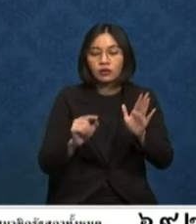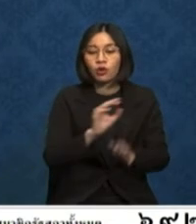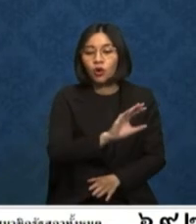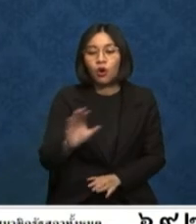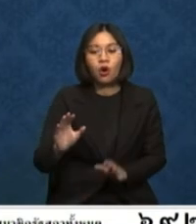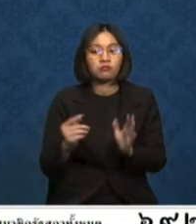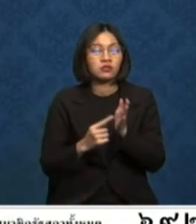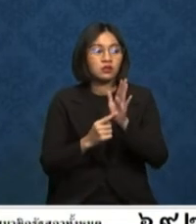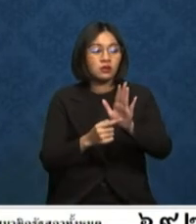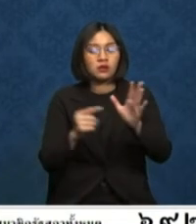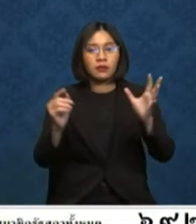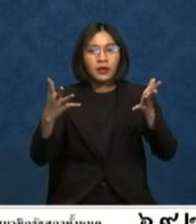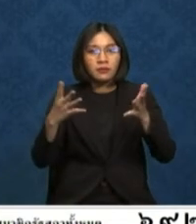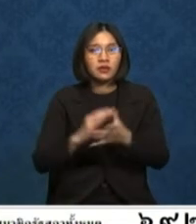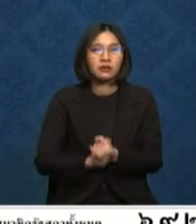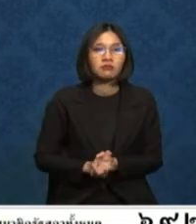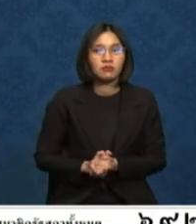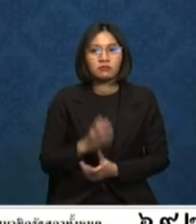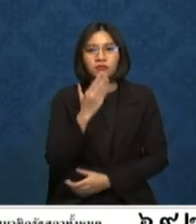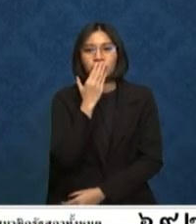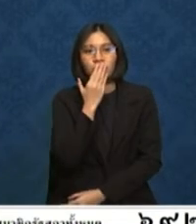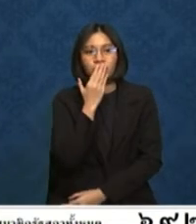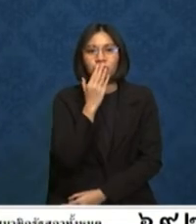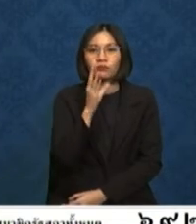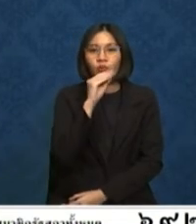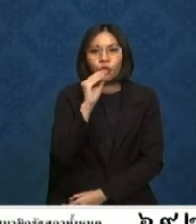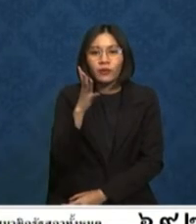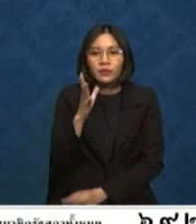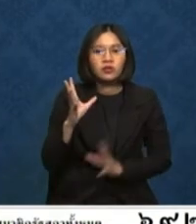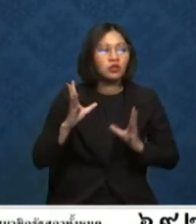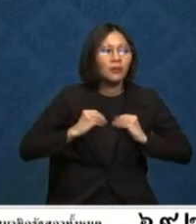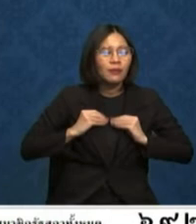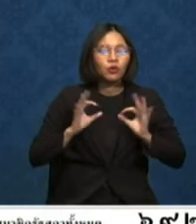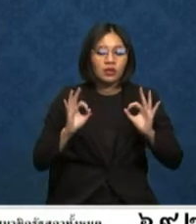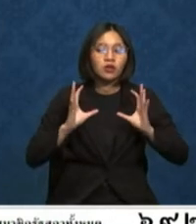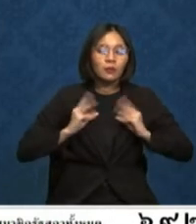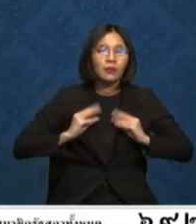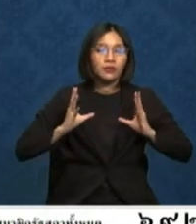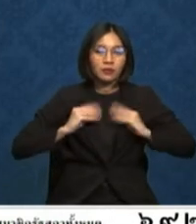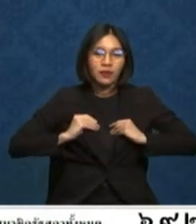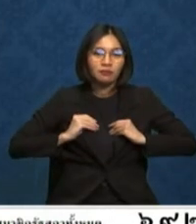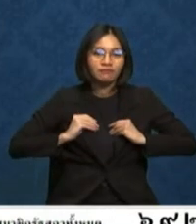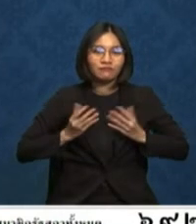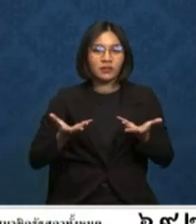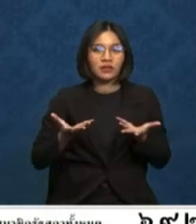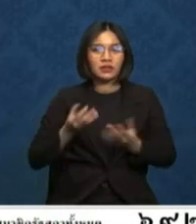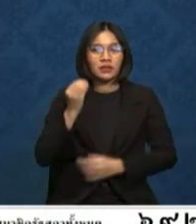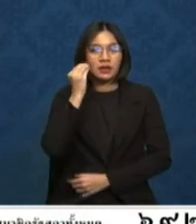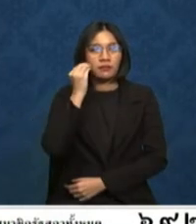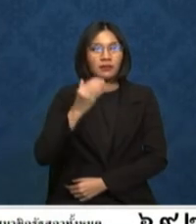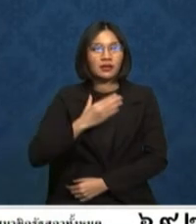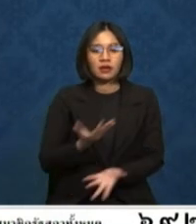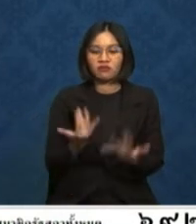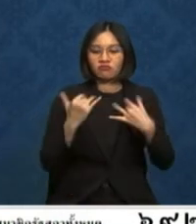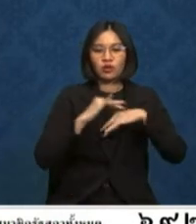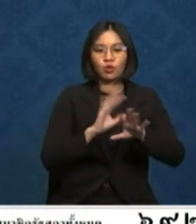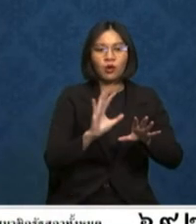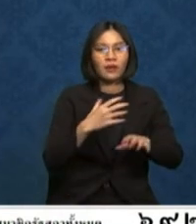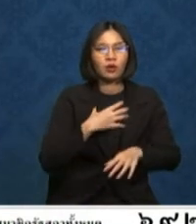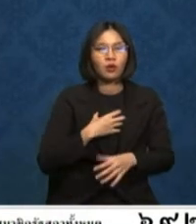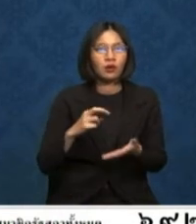เลยไม่หือไม่อืออะไรเลยยอมไปหมดเลยแบบนี้บ้านดิฉันเไม่เรียกร่วมค่ะเเรียก